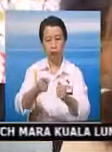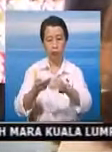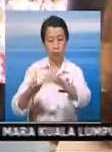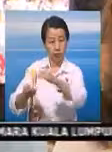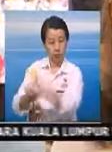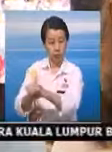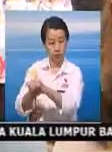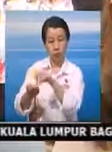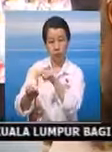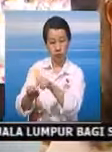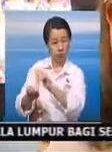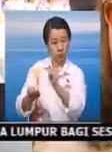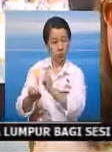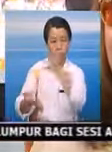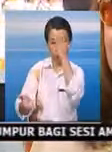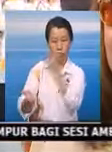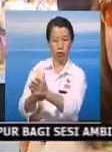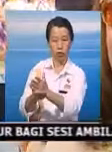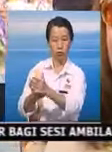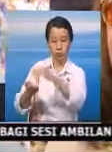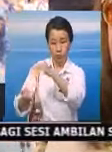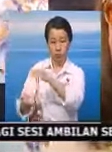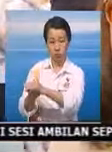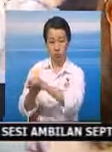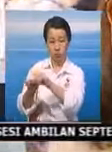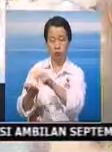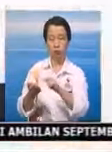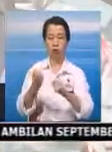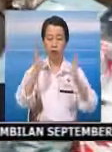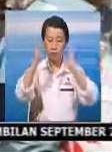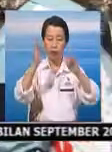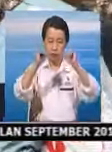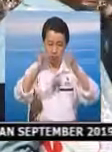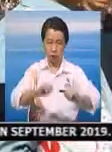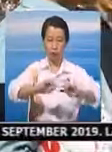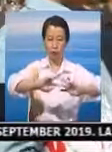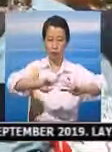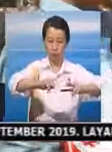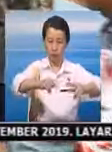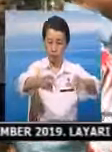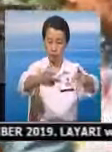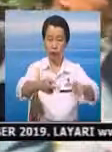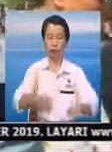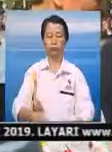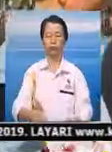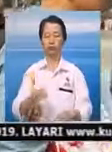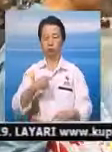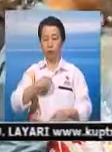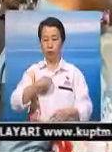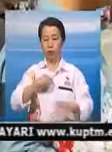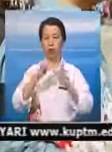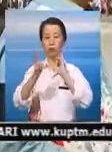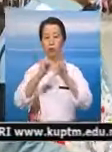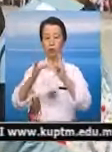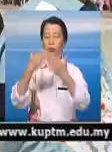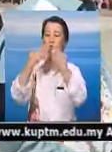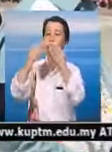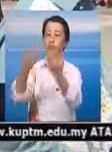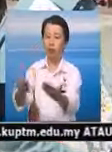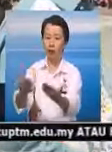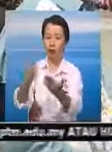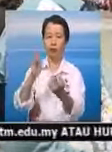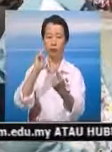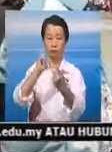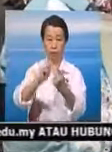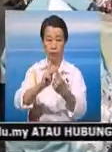rasuah dibenteraskan dan negara kita dapat maju. Saya ucapkan terima kasih kepada rakyat